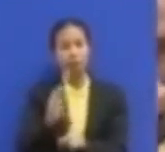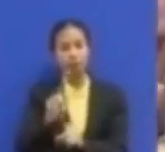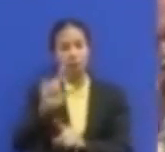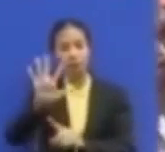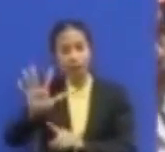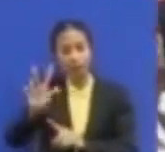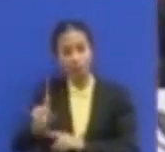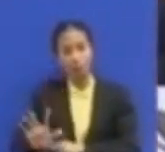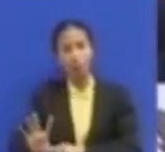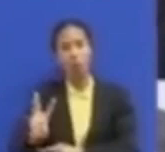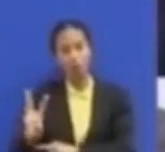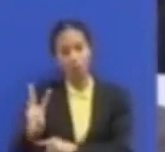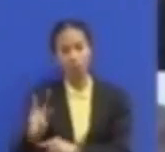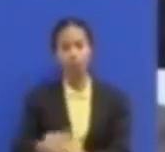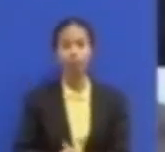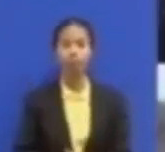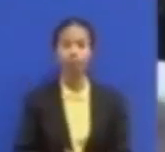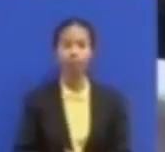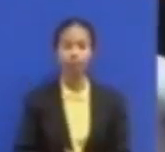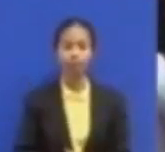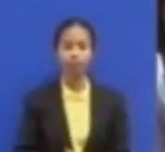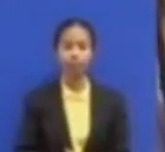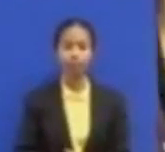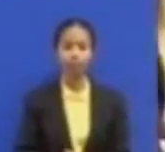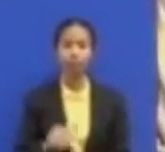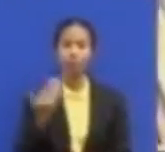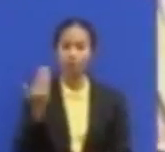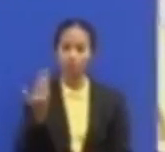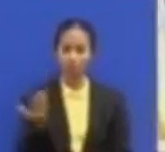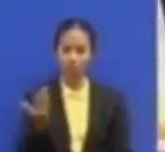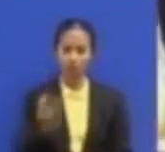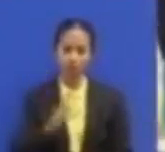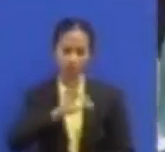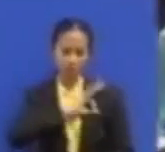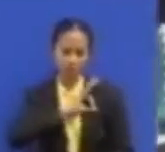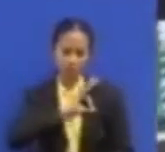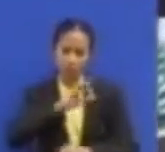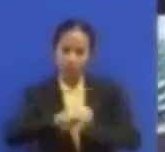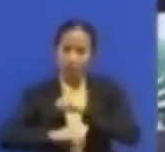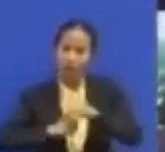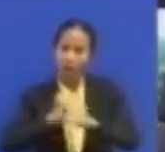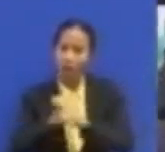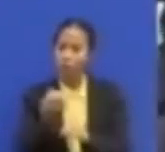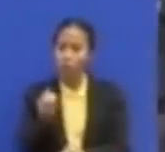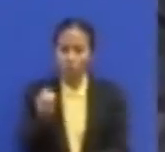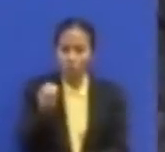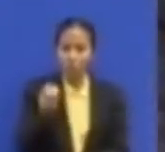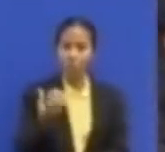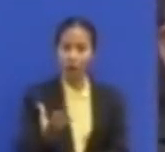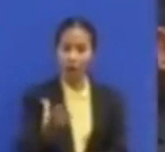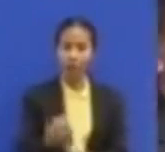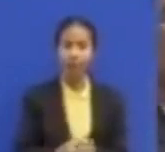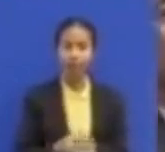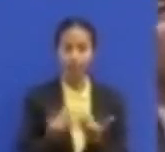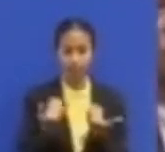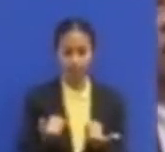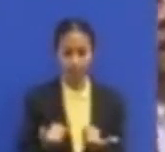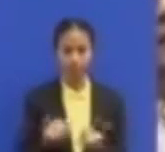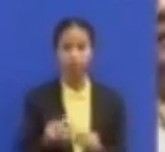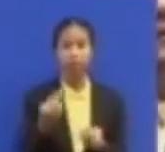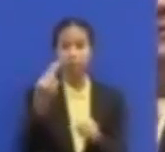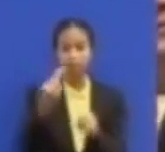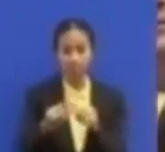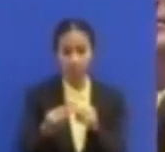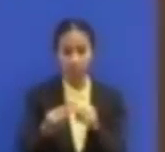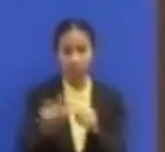ปซึ่งท่านสมาชิกที่มีอายุสูงสุดและอยู่ในที่ประชุมขณะนี้คือ